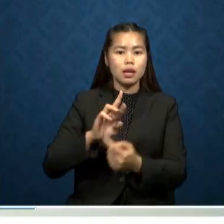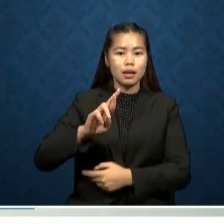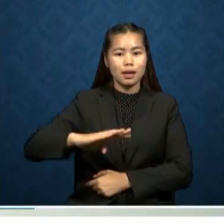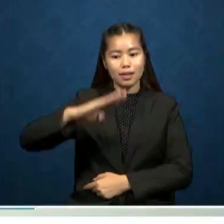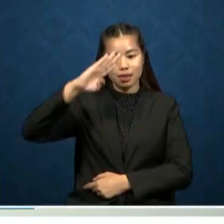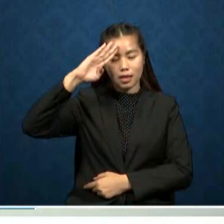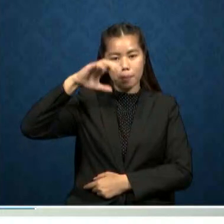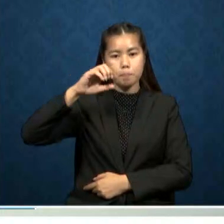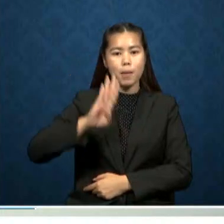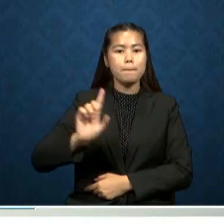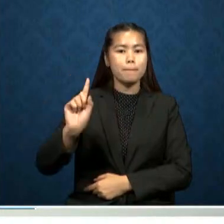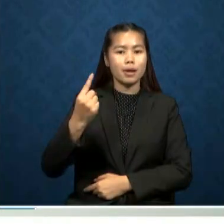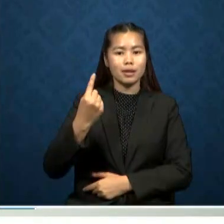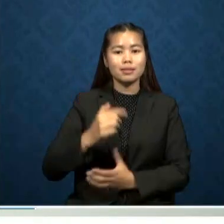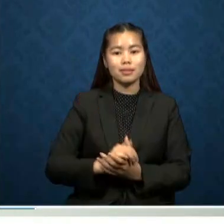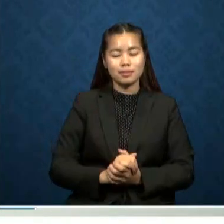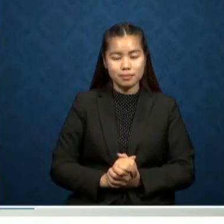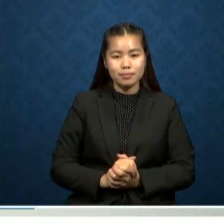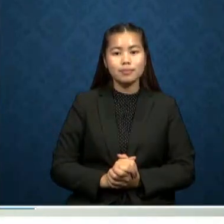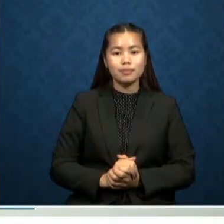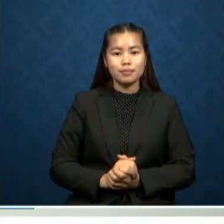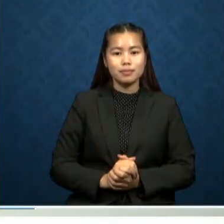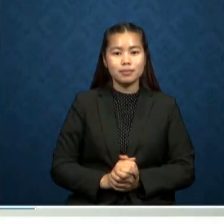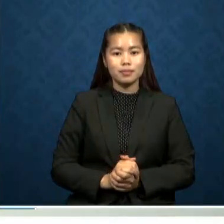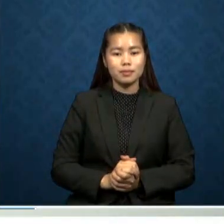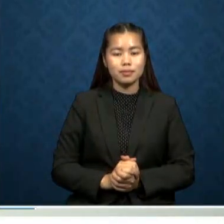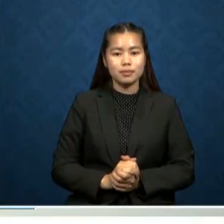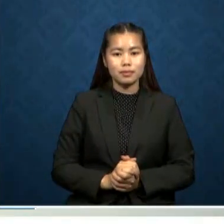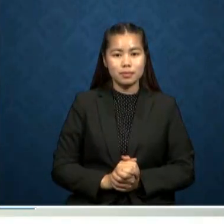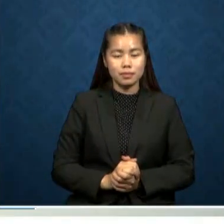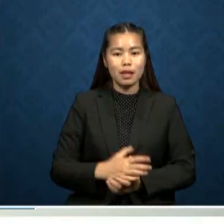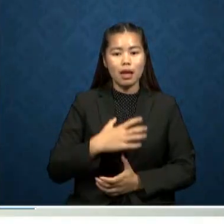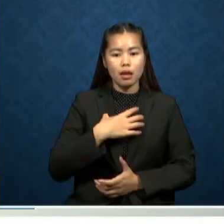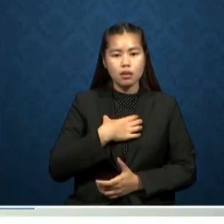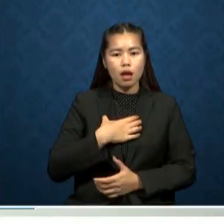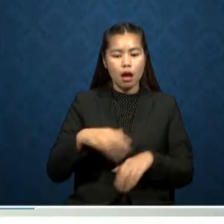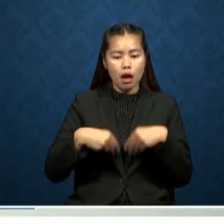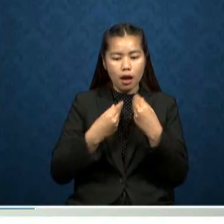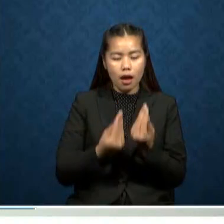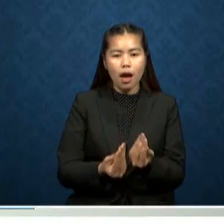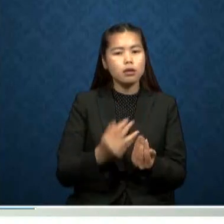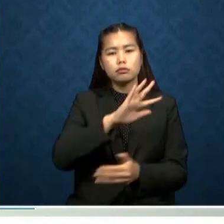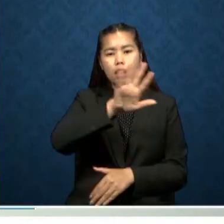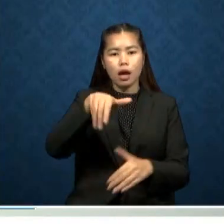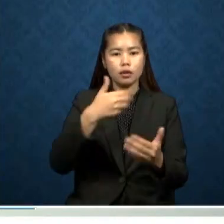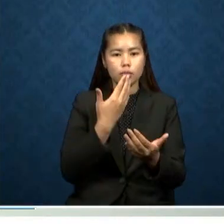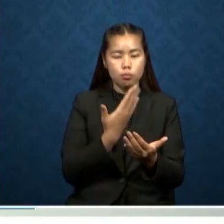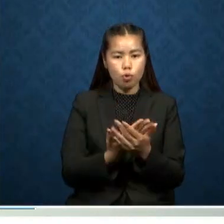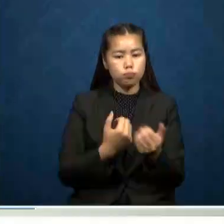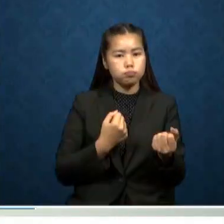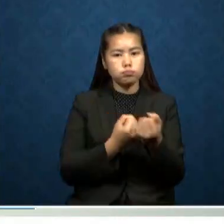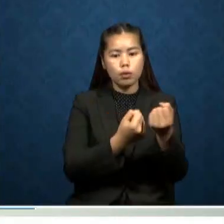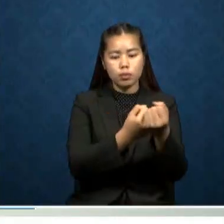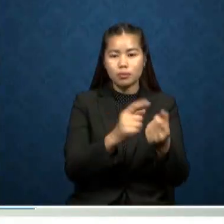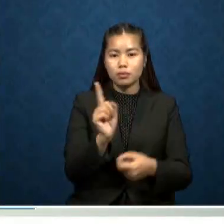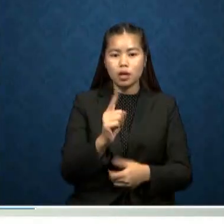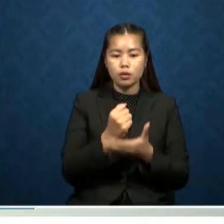ใหม่โดยมุ่งหวังว่ารายงานฉบับนี้จะเป็นแรงผลักดันที่สำคัญในการขับ